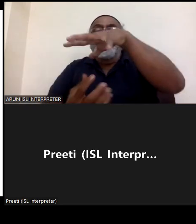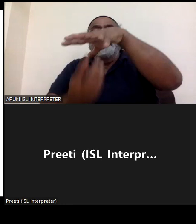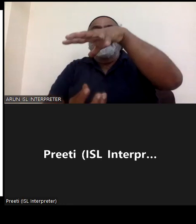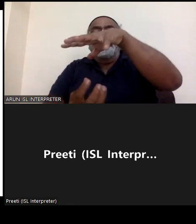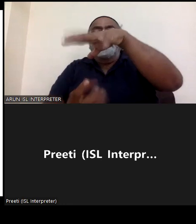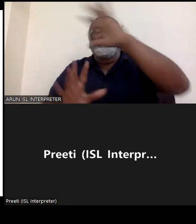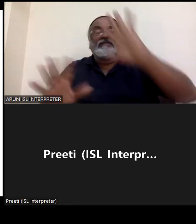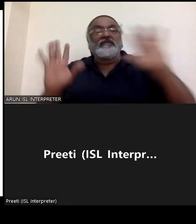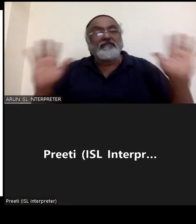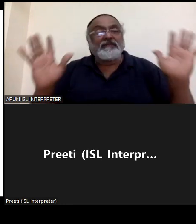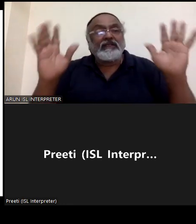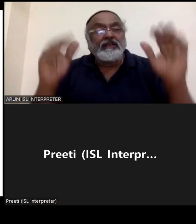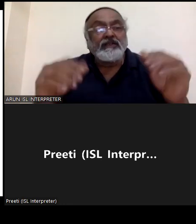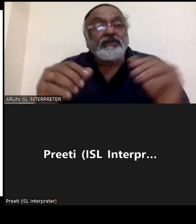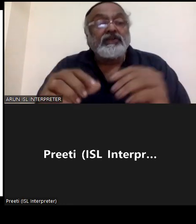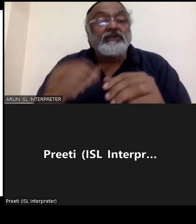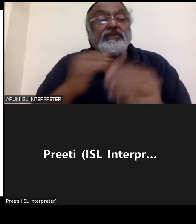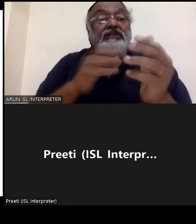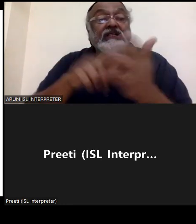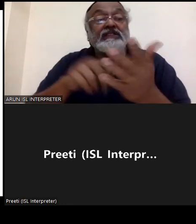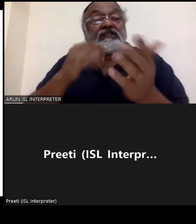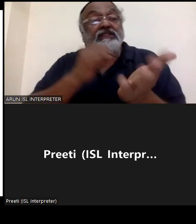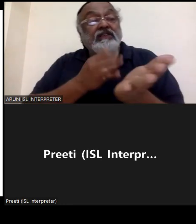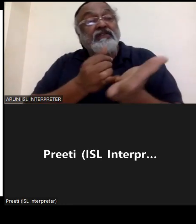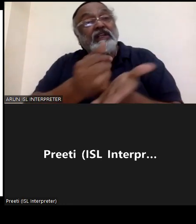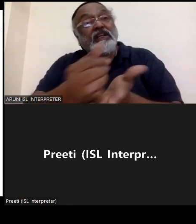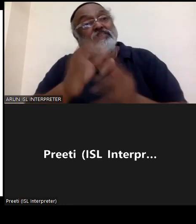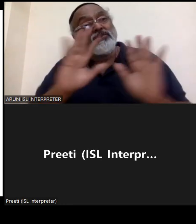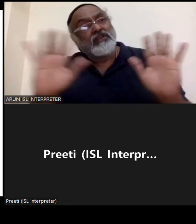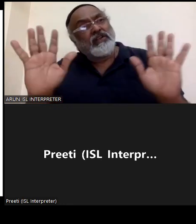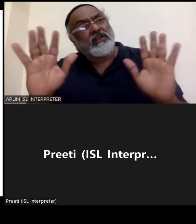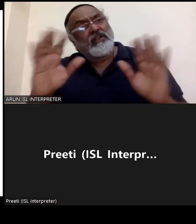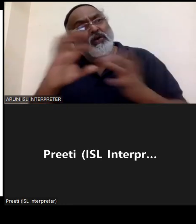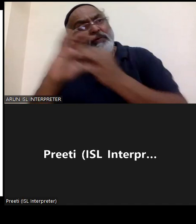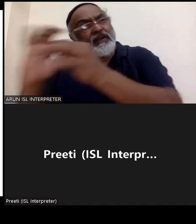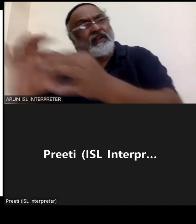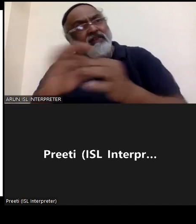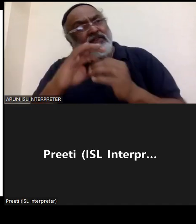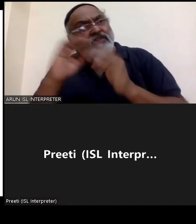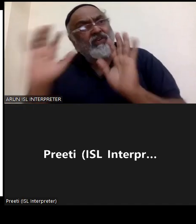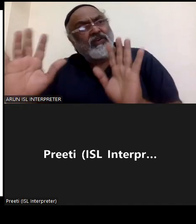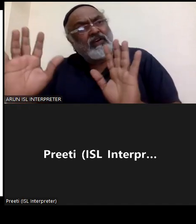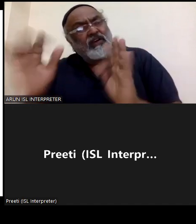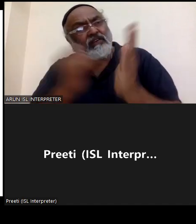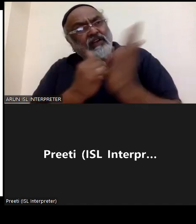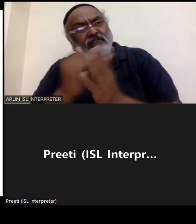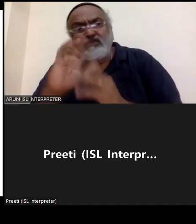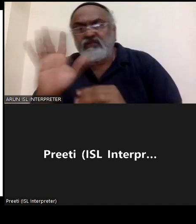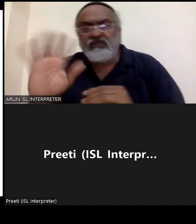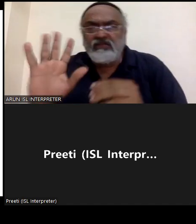आपको लगेगा कि ये गांव में इस्तेमाल होता है, ऐसा नहीं है, सिर्फ गांव में इस्तेमाल नहीं होता है और सिर्फ कृषि के क्षेत्र में इस्तेमाल नहीं